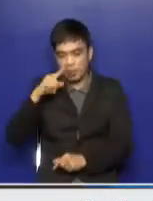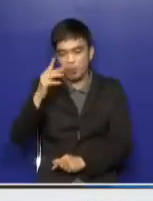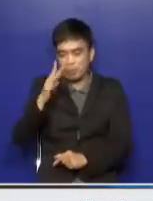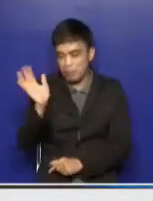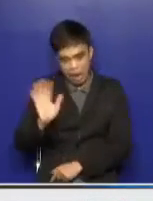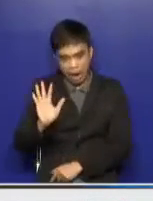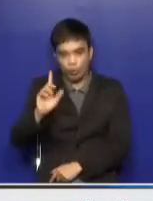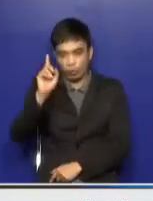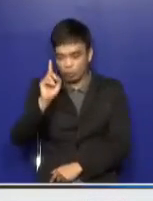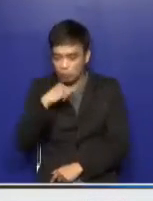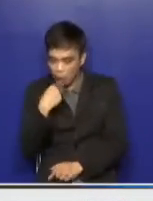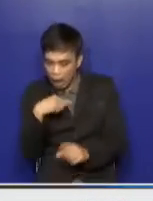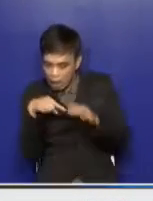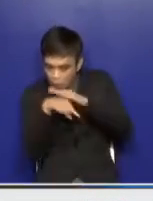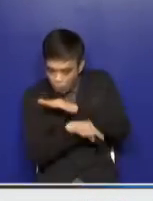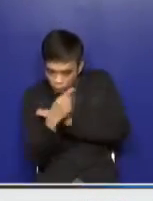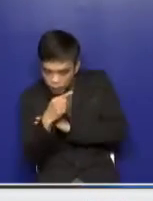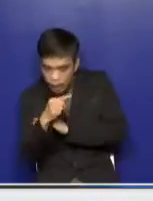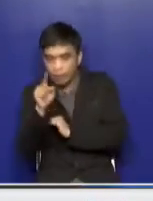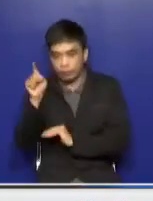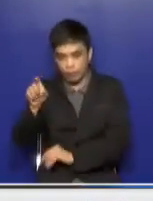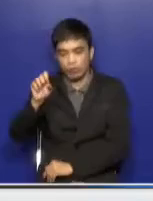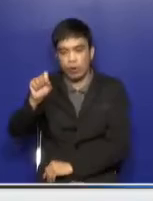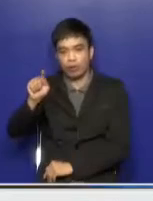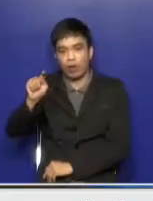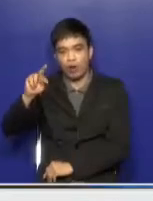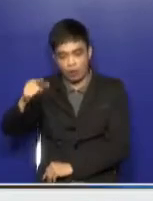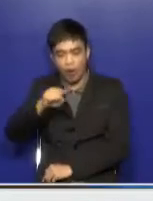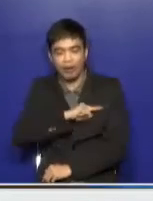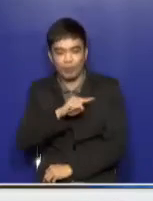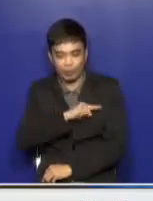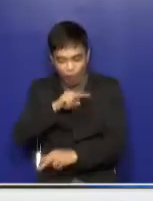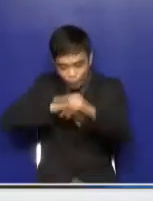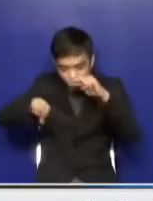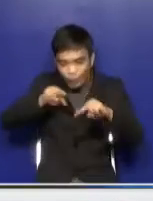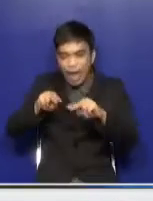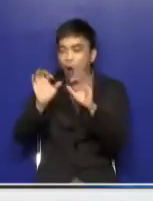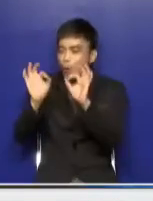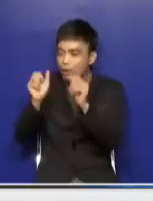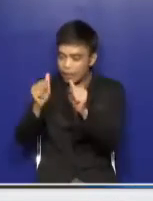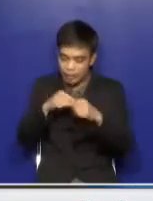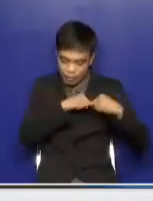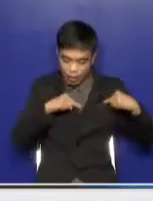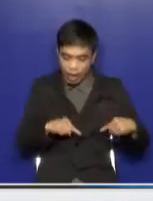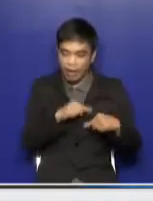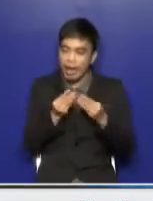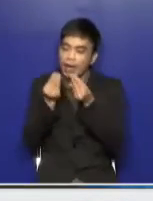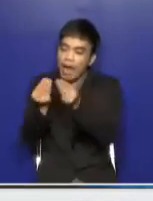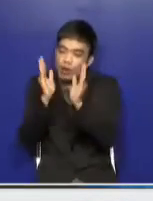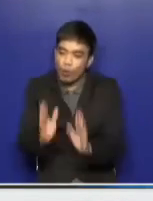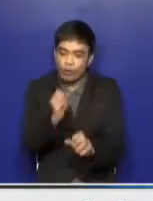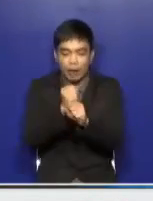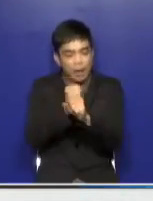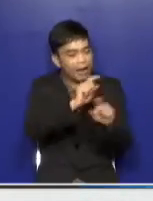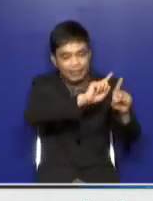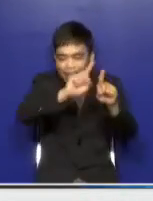นที่ต้องการคิดจะช่อโกงเงินแผ่นดินและขอให้กำลังใจทุกคนที่ทำงานครับแล้วก็ขอให้ทางสำนักง